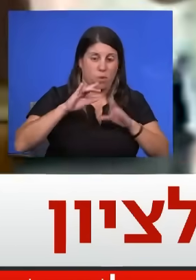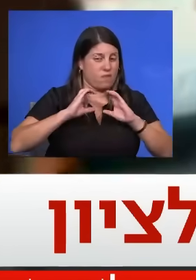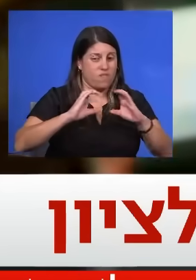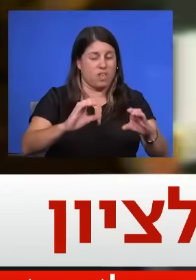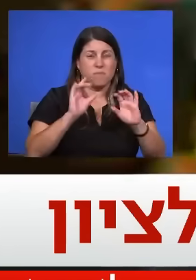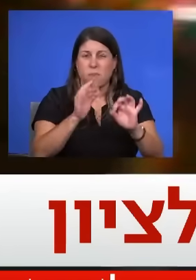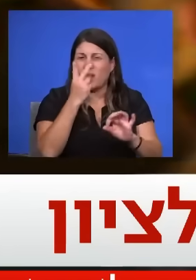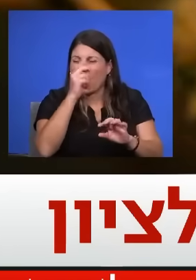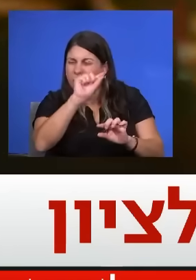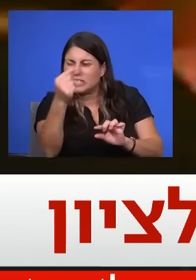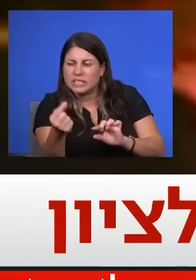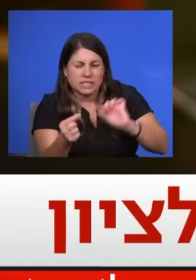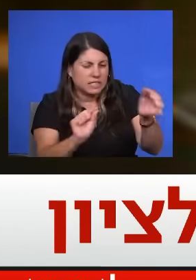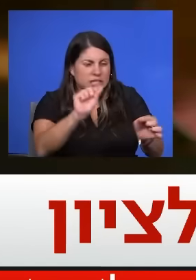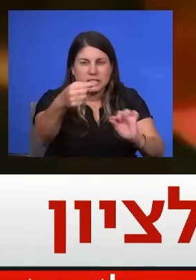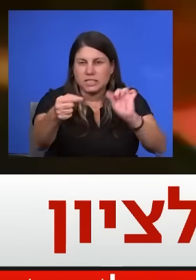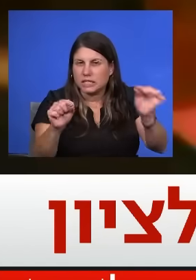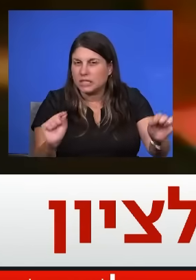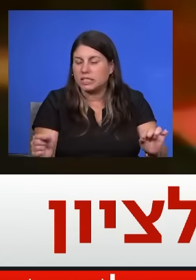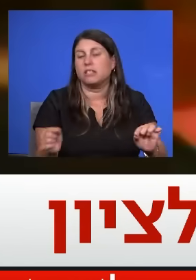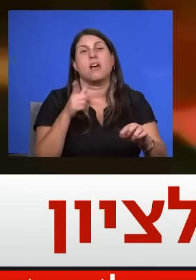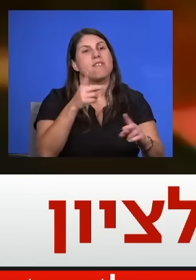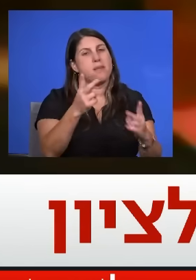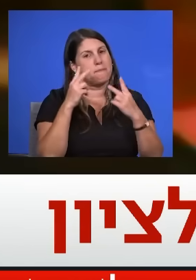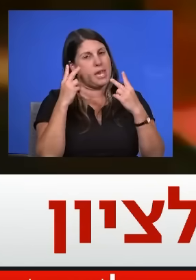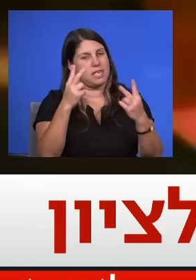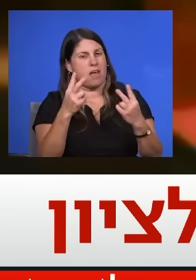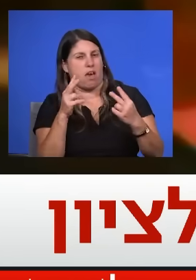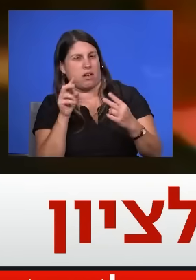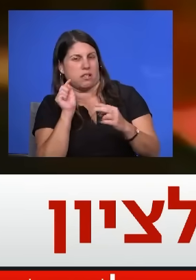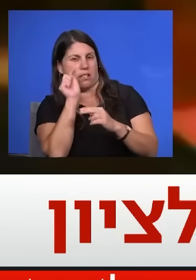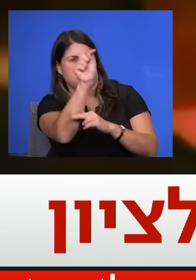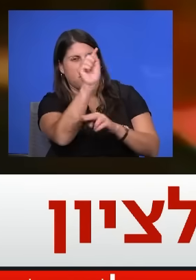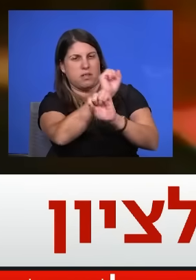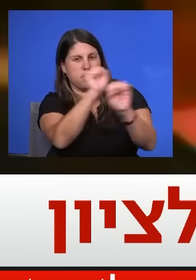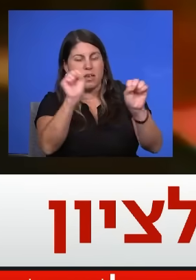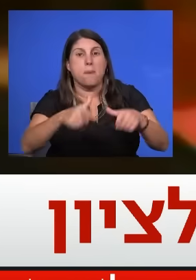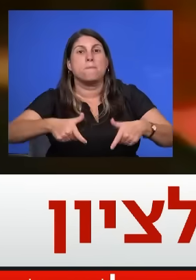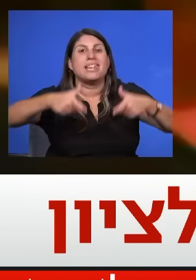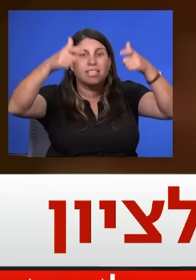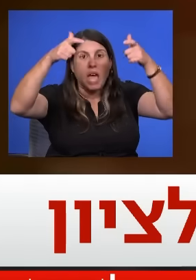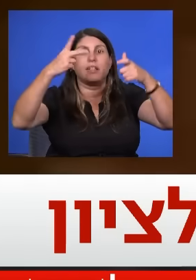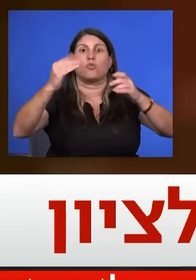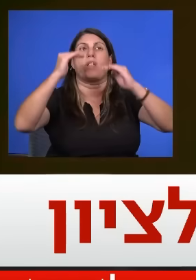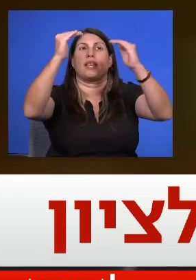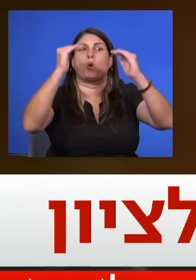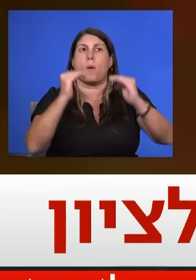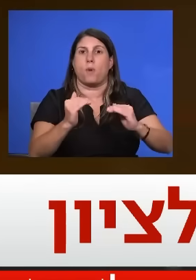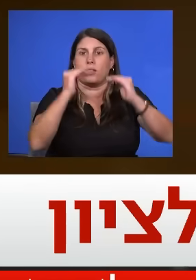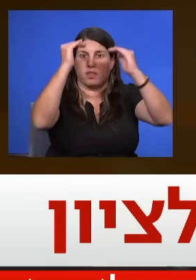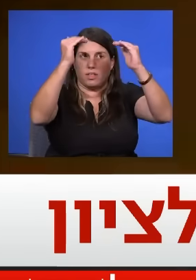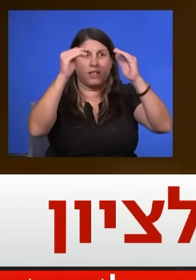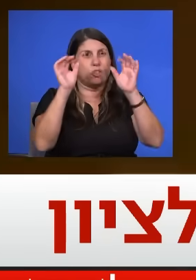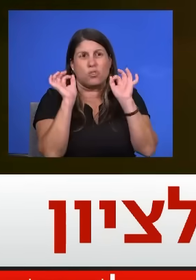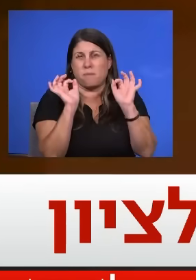וארץ, אבל עיקר הפגיעה היא בבניין הזה, שתי קומות שממש... ככה אנחנו